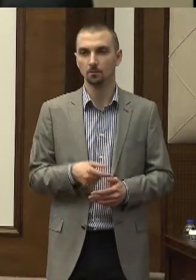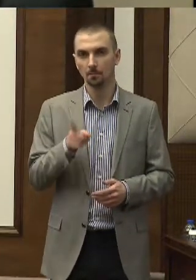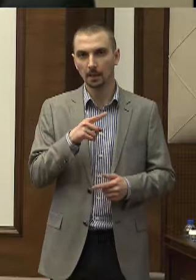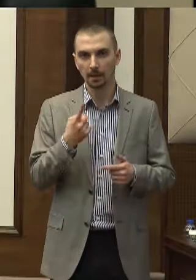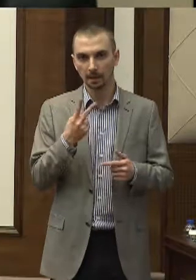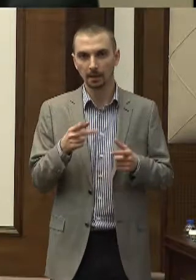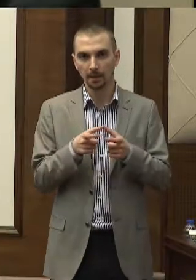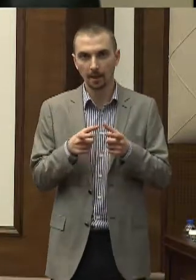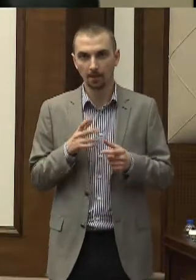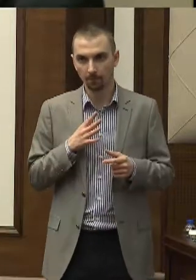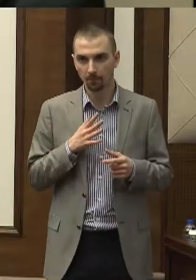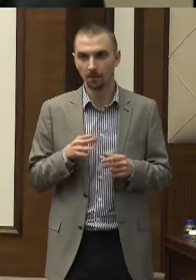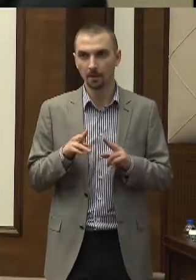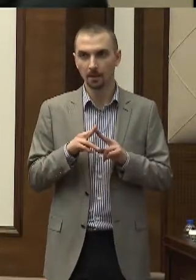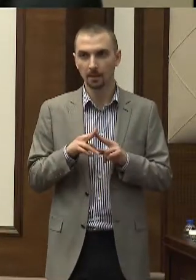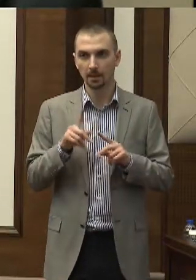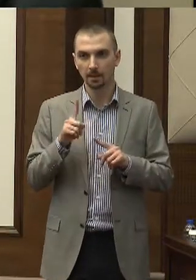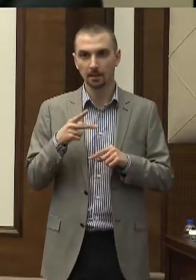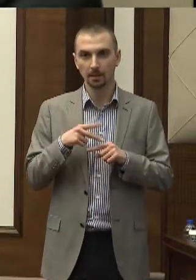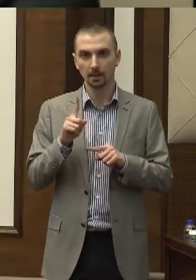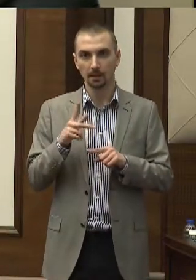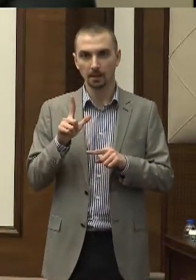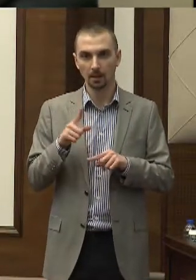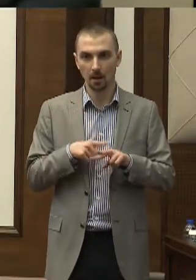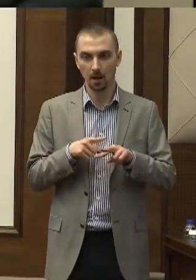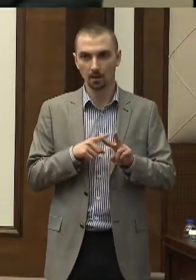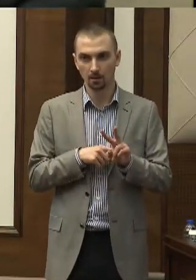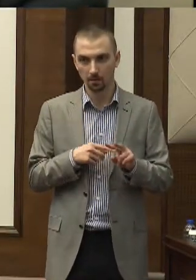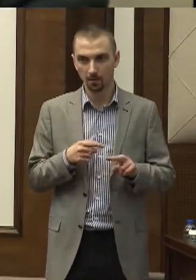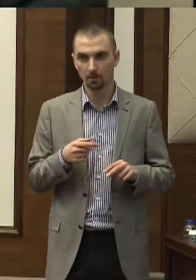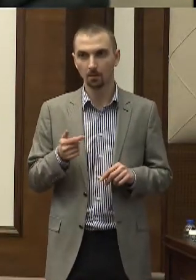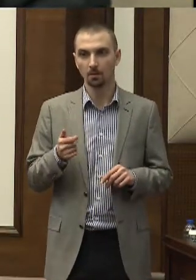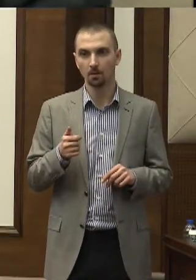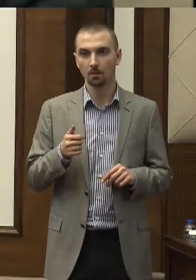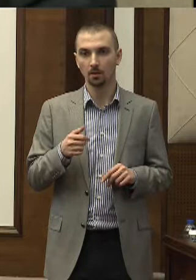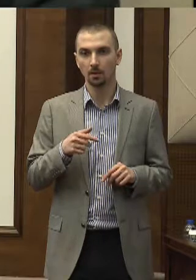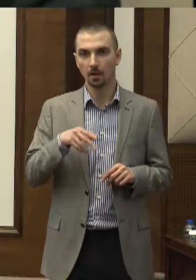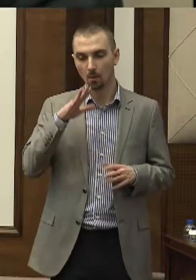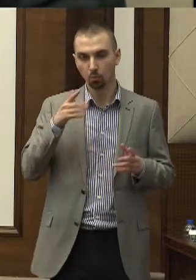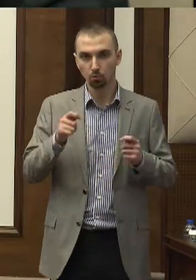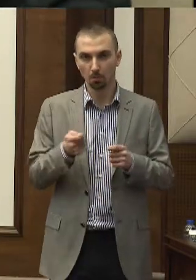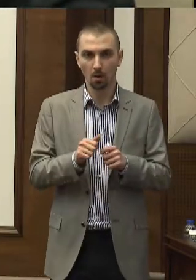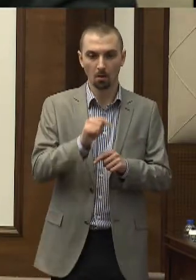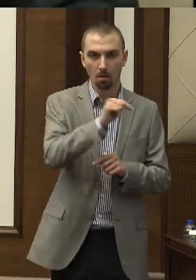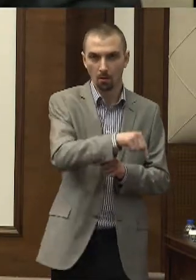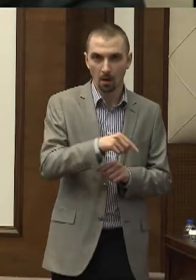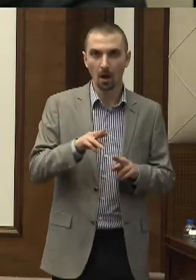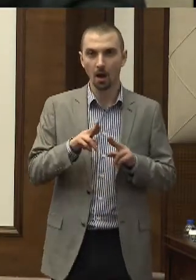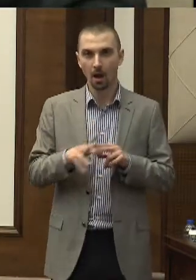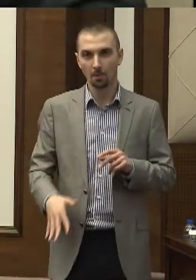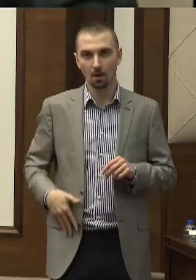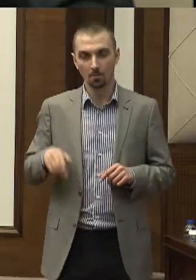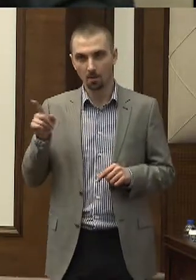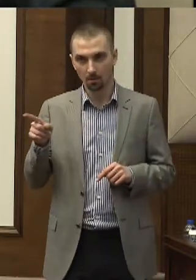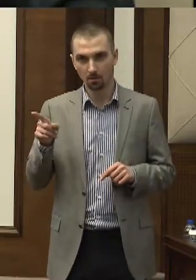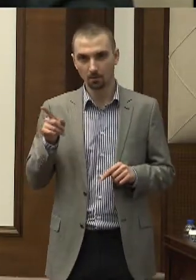derneğimiz var. Kızılay var, yeri var bildiğim kadarıyla. Bedir Bey de orada yönetiminde. Büyükçekmece ilçe sınırları dışında ama bir de kaymakamlığın yanındaki bir yeri